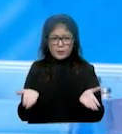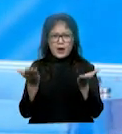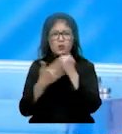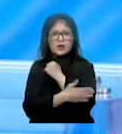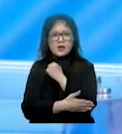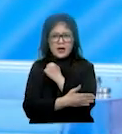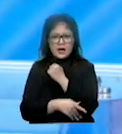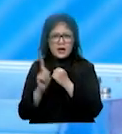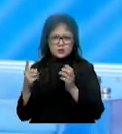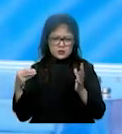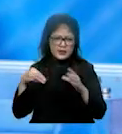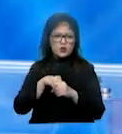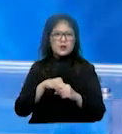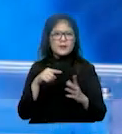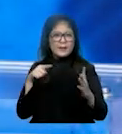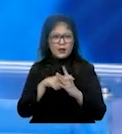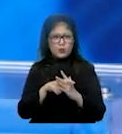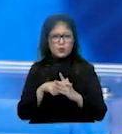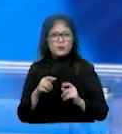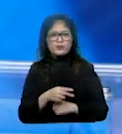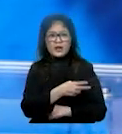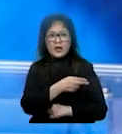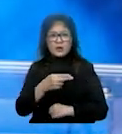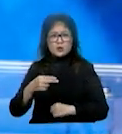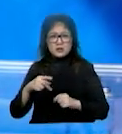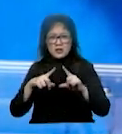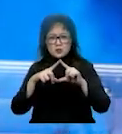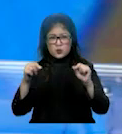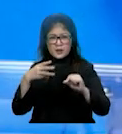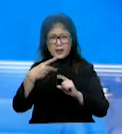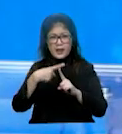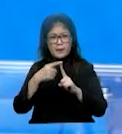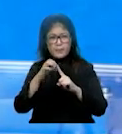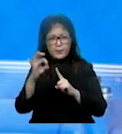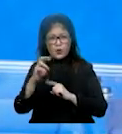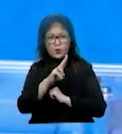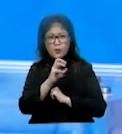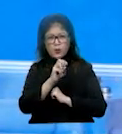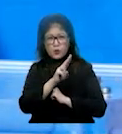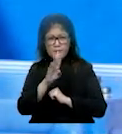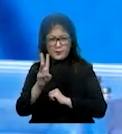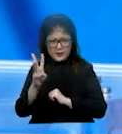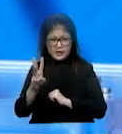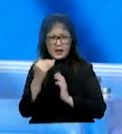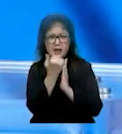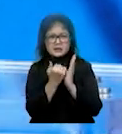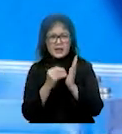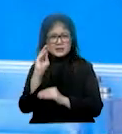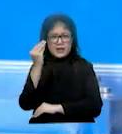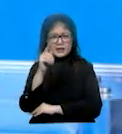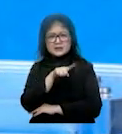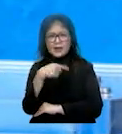Setelah di Surabaya dan Bali, Indonesia Licensing Expo 2023 kembali digelar di Jakarta hingga 14 Oktober